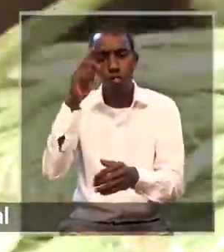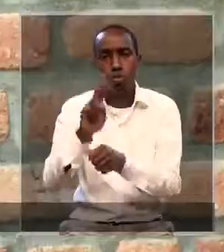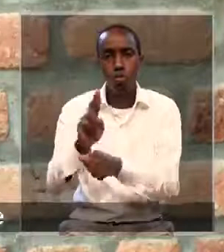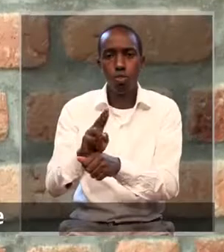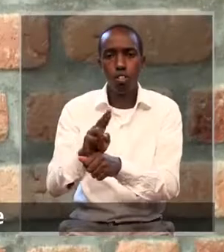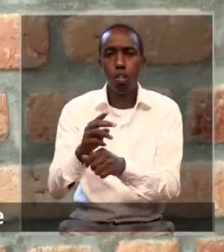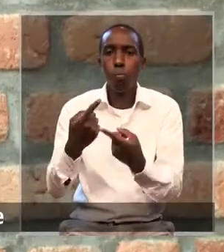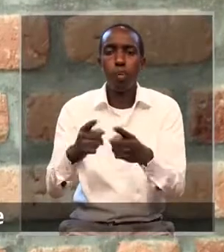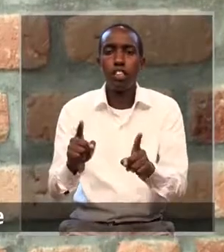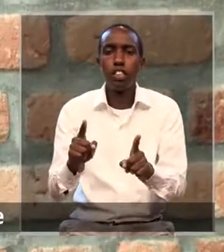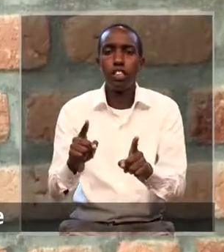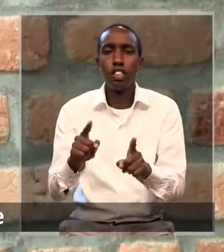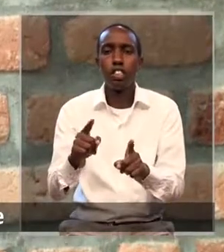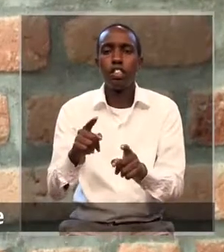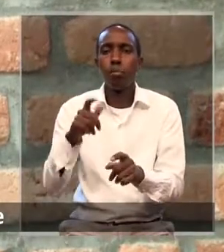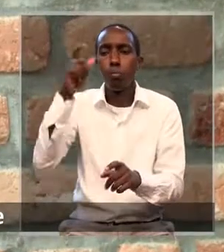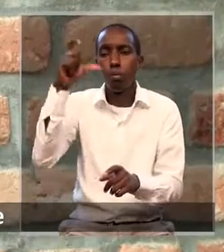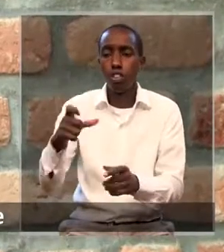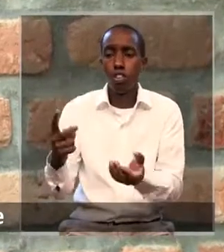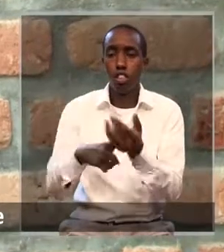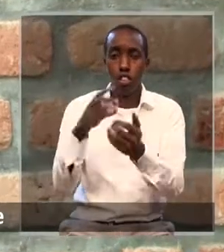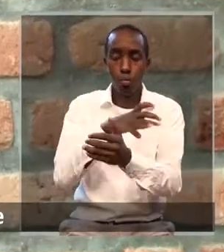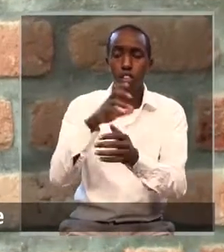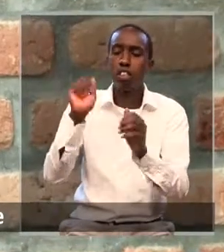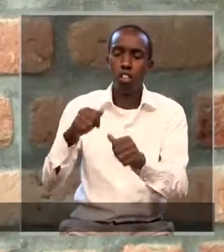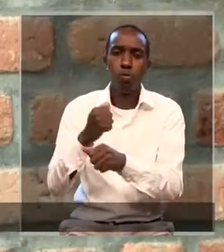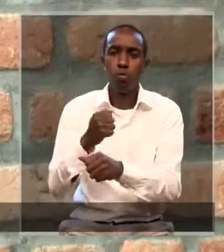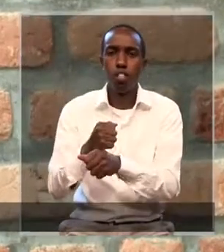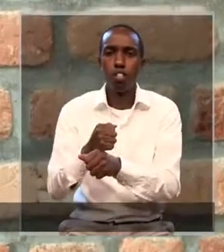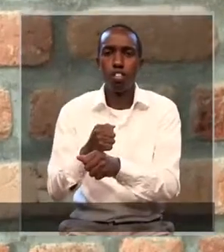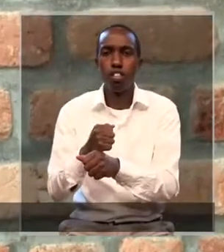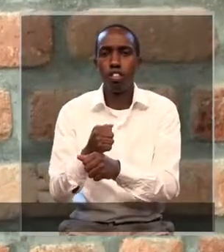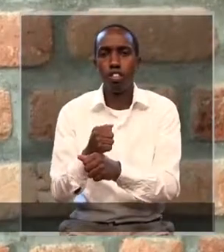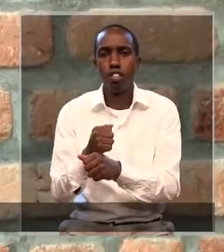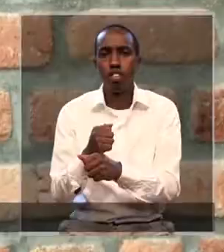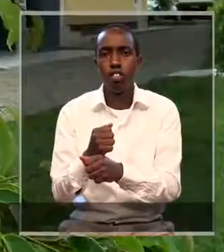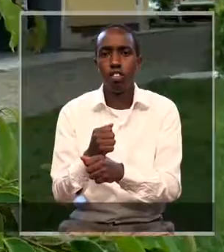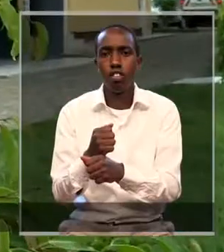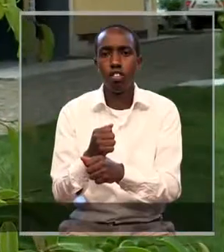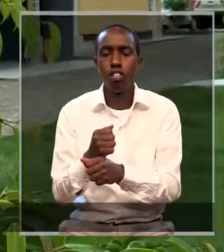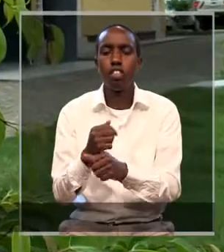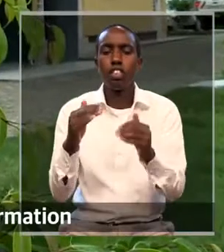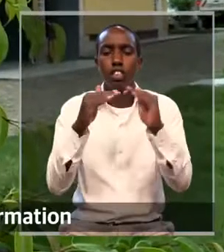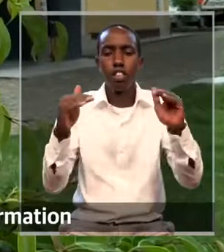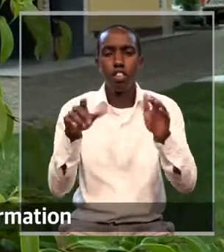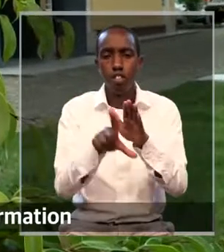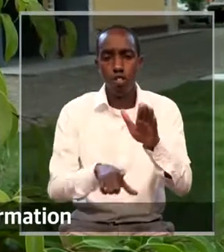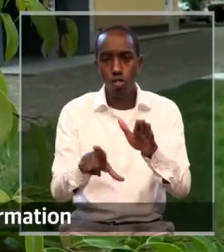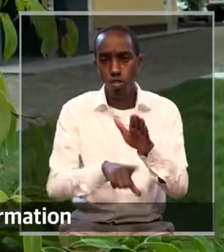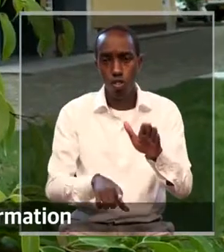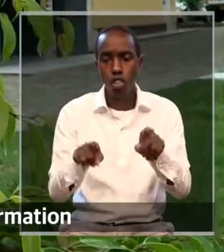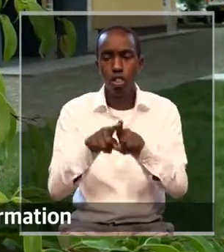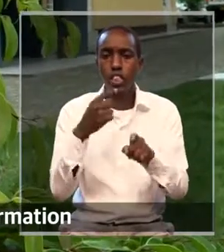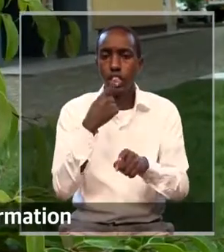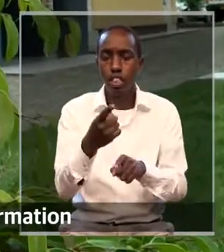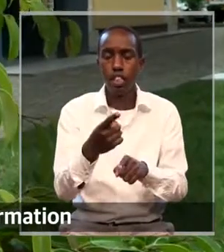gukoresha. Ariko umuntu yaba yabonye ubushobozi akaba yabasha gukora. Inzego z'ibanze nazo